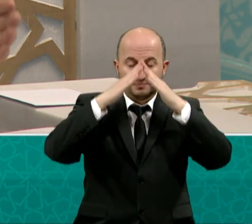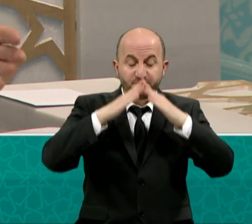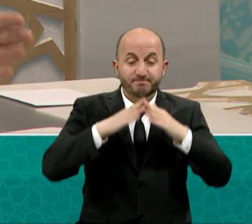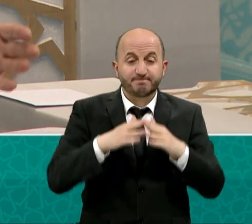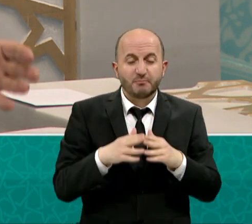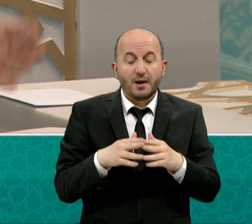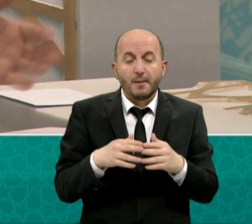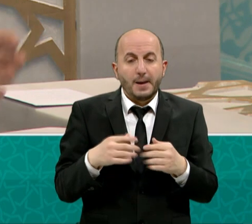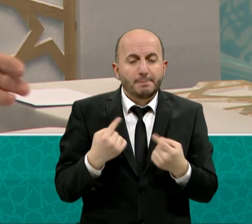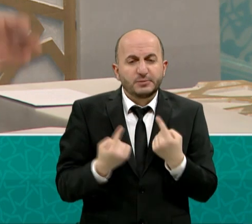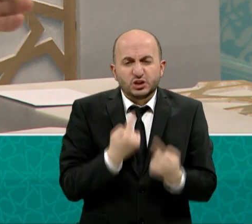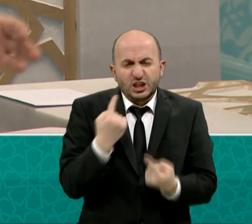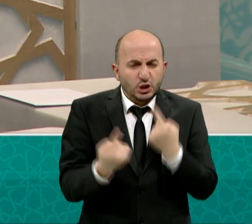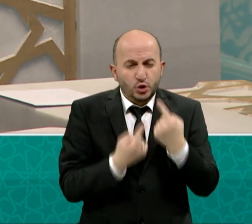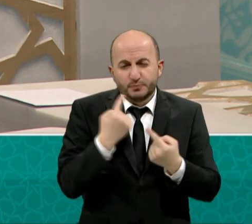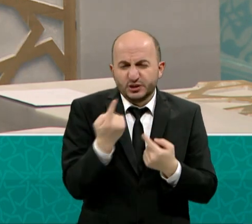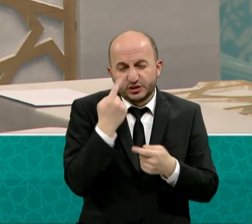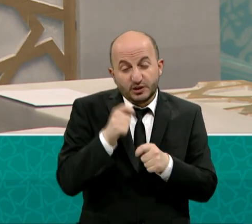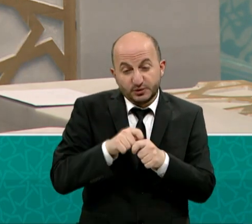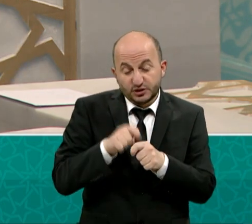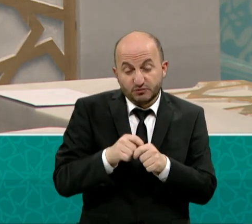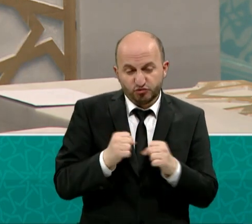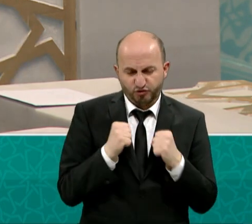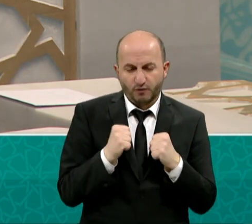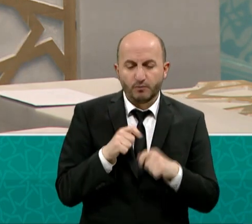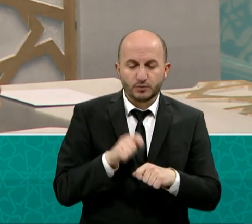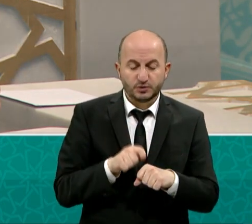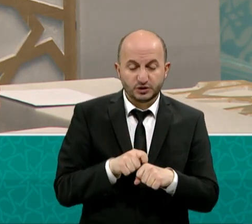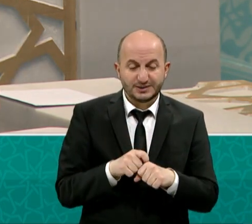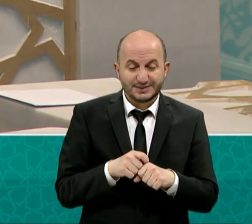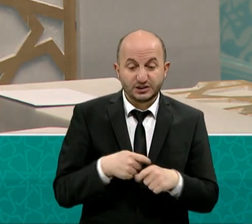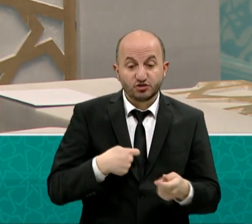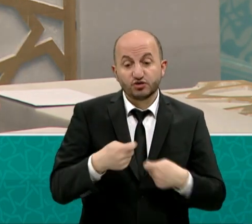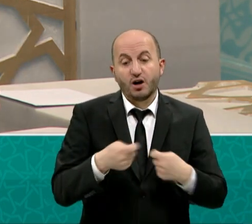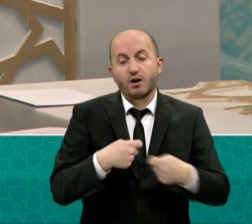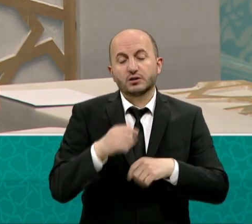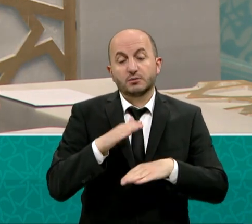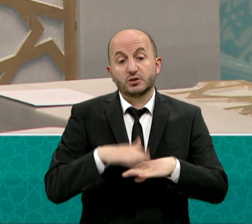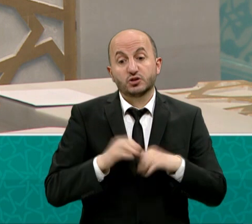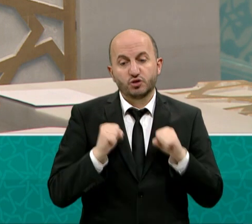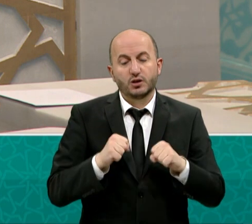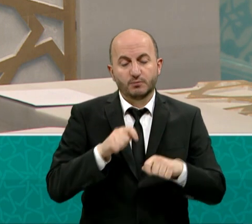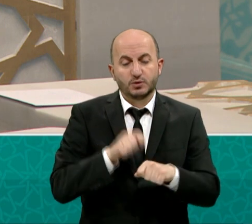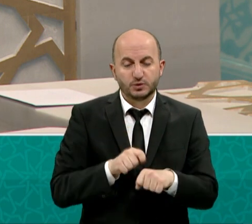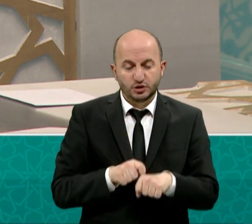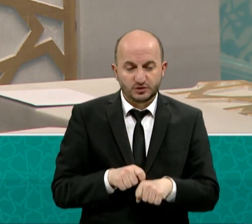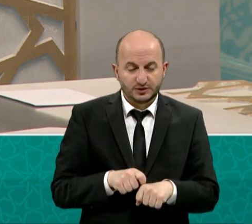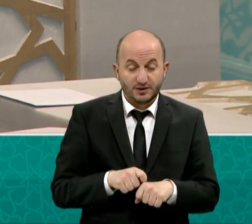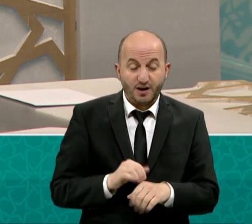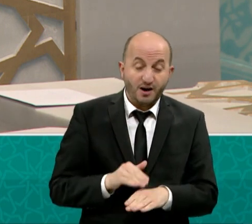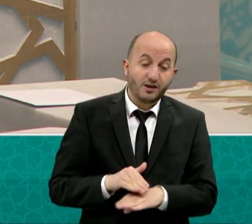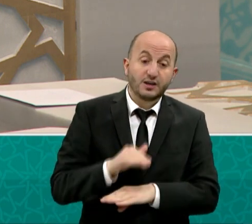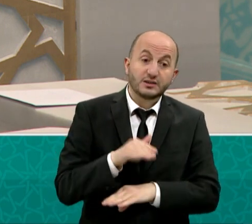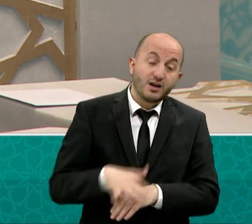bir teknolojik bir üretim yaparken onu sağlam yapacak, ticaret yaparken orada sağlam yapacak. Yani hayatın